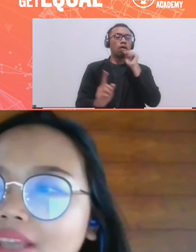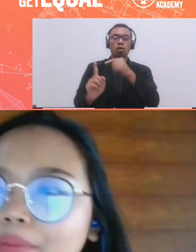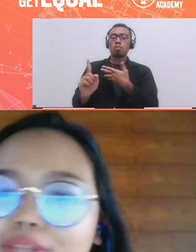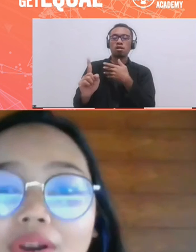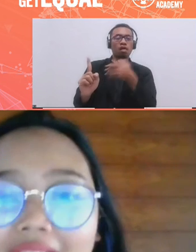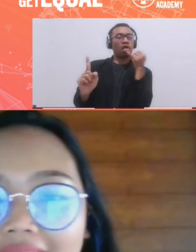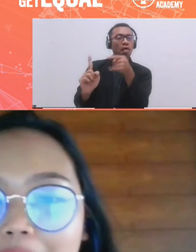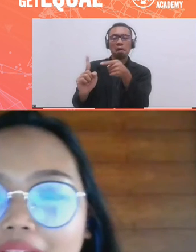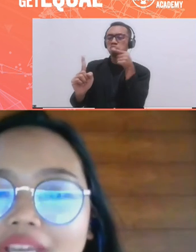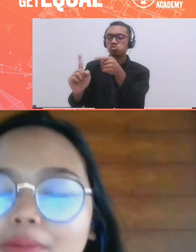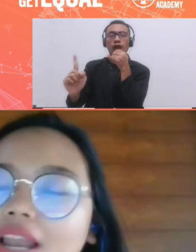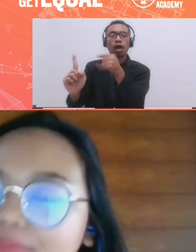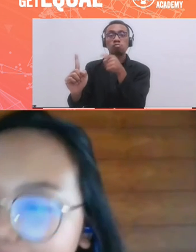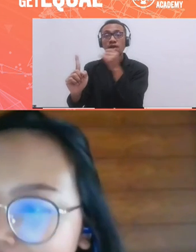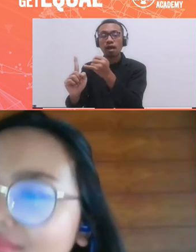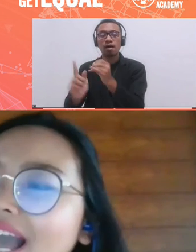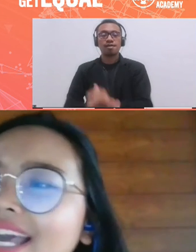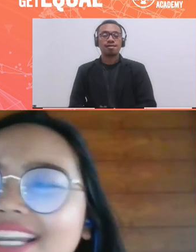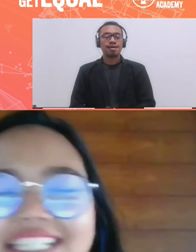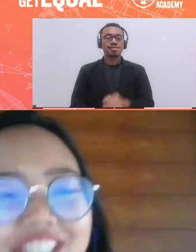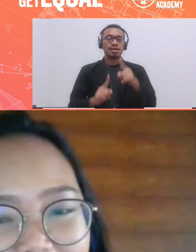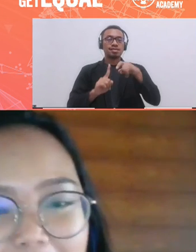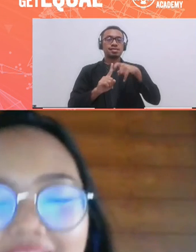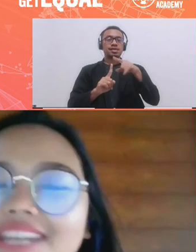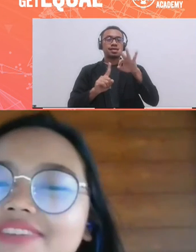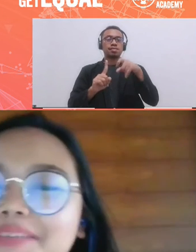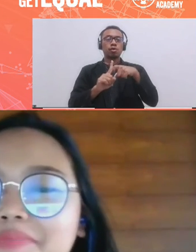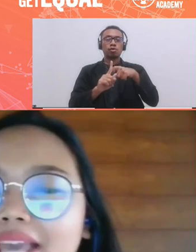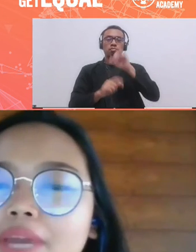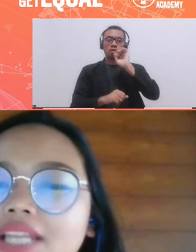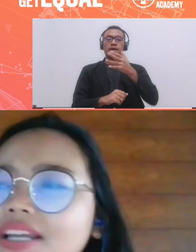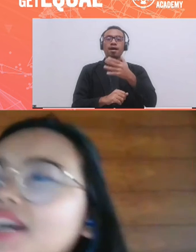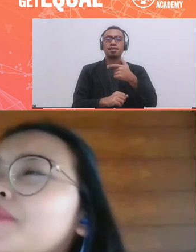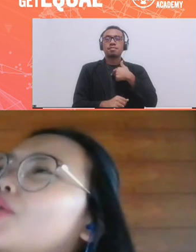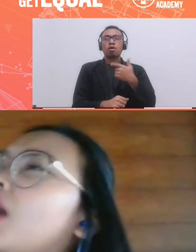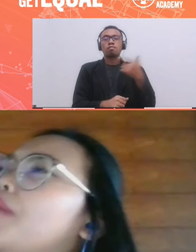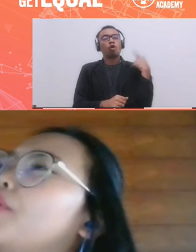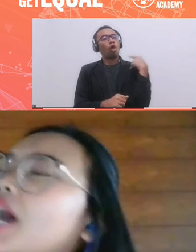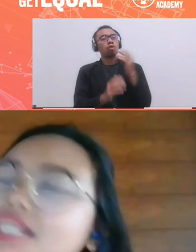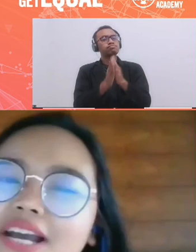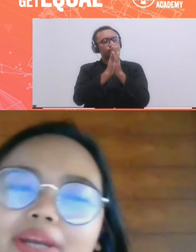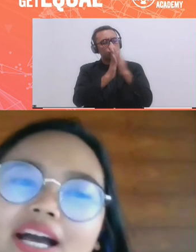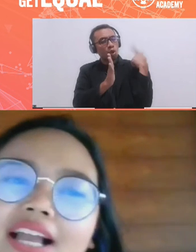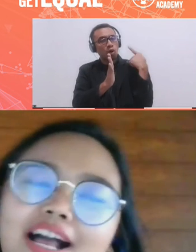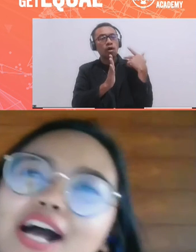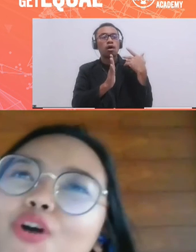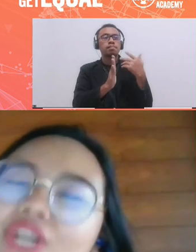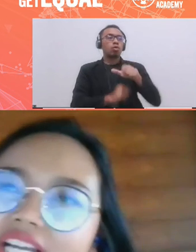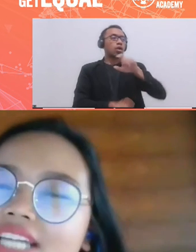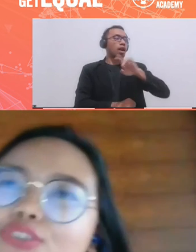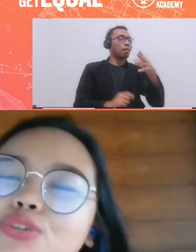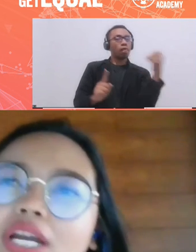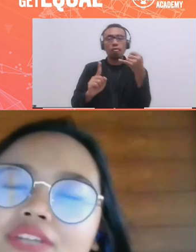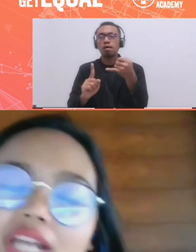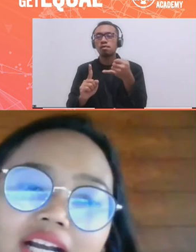TikTok yang meminta pertolongan, melalui ini malah akhirnya di-shame, di-victim blaming, ditanya kenapa lo nggak lapor aja, padahal